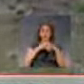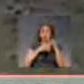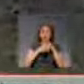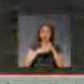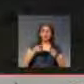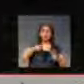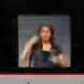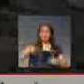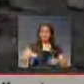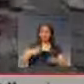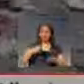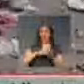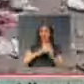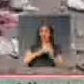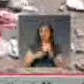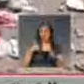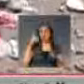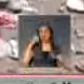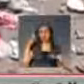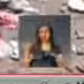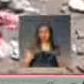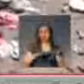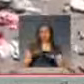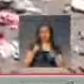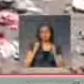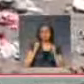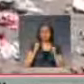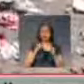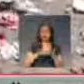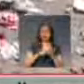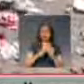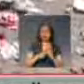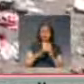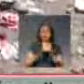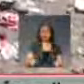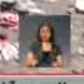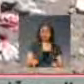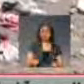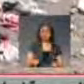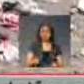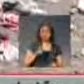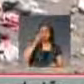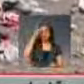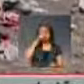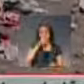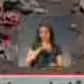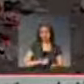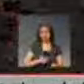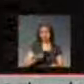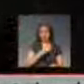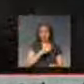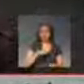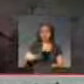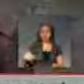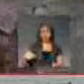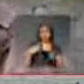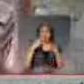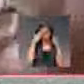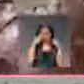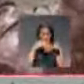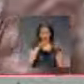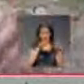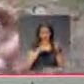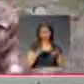ولا يبني البيت اللي اتهد؟ في بيت لسه واقع الناحية التانية، طبعا ده وضع ما يرضيش ربنا، والحكومة متسألة فينا.